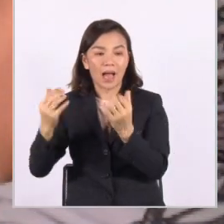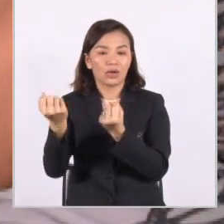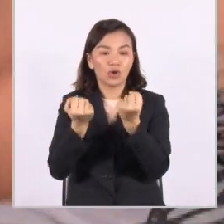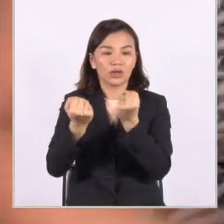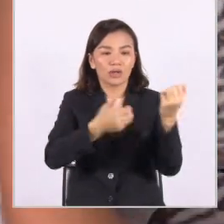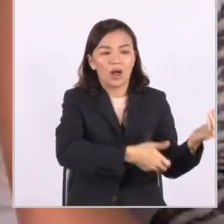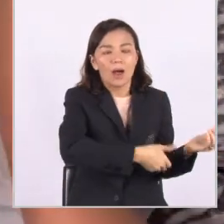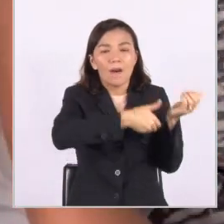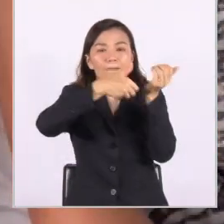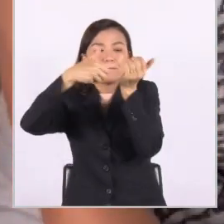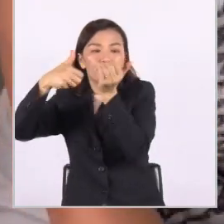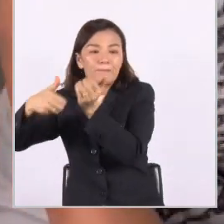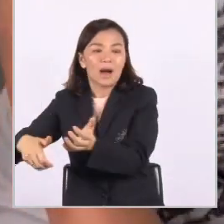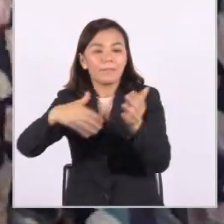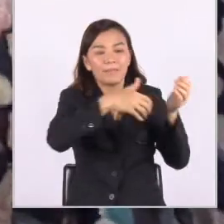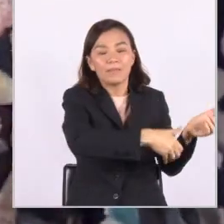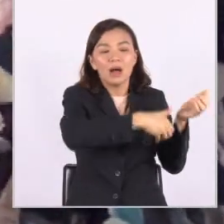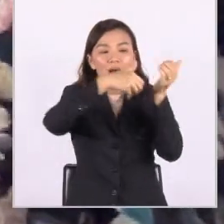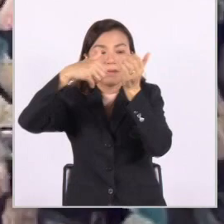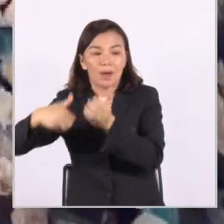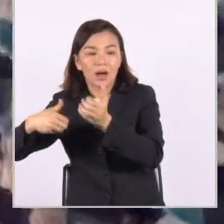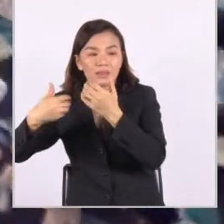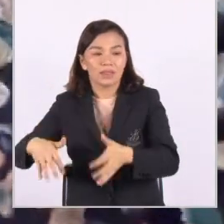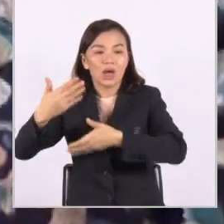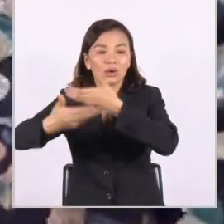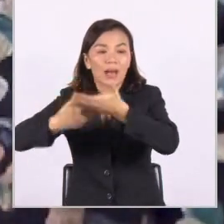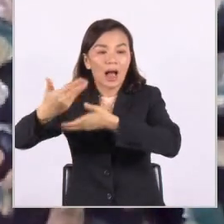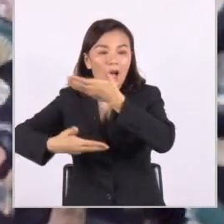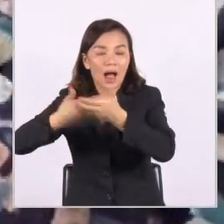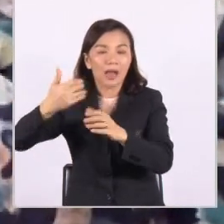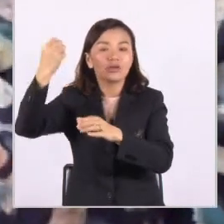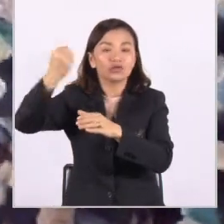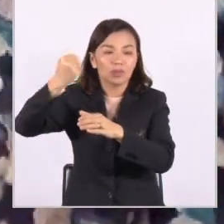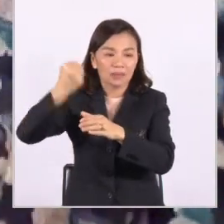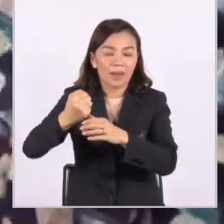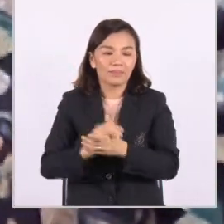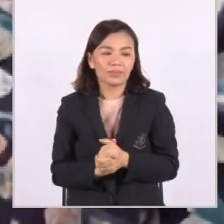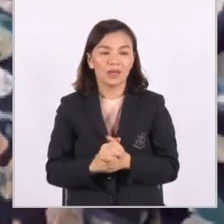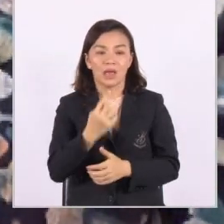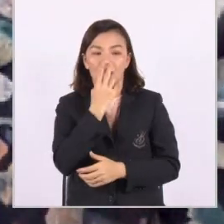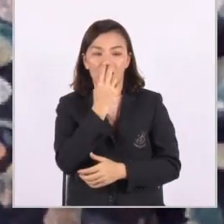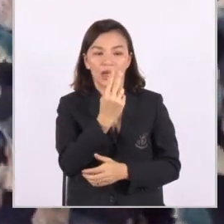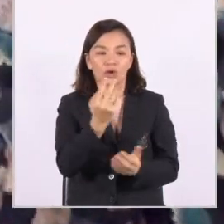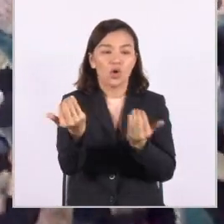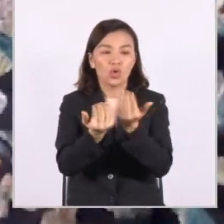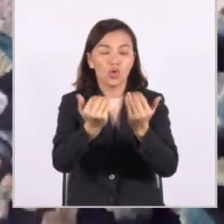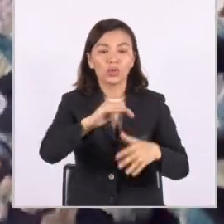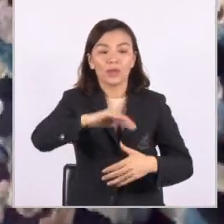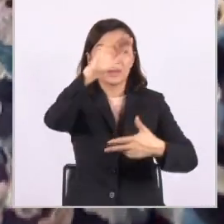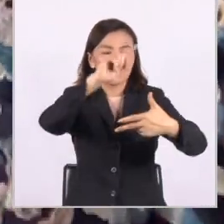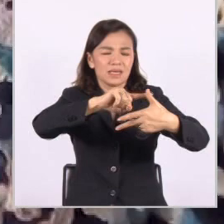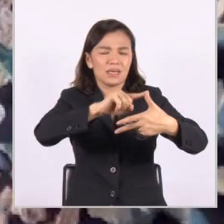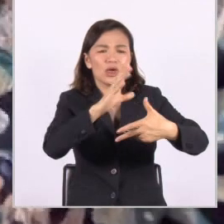งจากรถแล้วหลังจากนั้นก็ไปขายของขายส้มตำตามปกติช่วงนั้นเห็นลูกชายคนโตเล่นบริเวณร้านเพียงคนเ